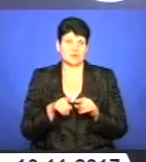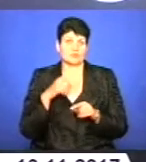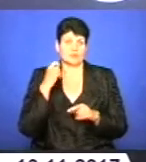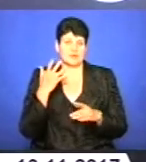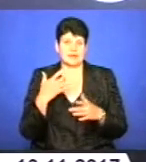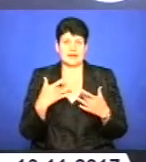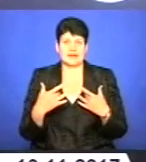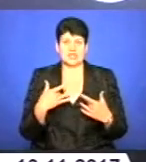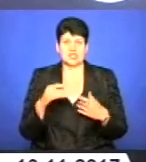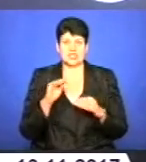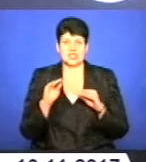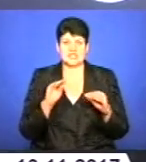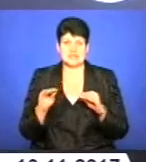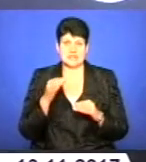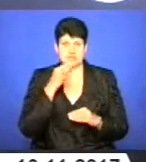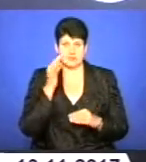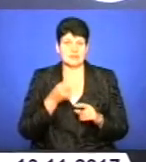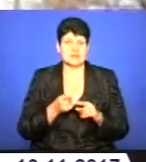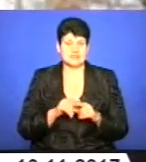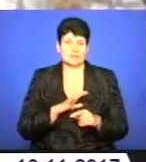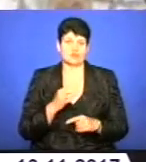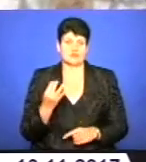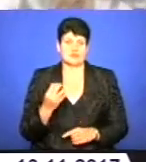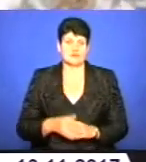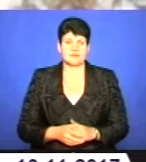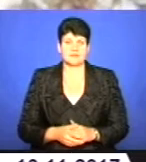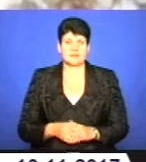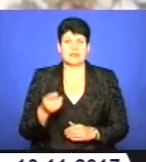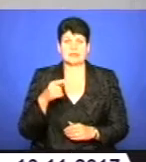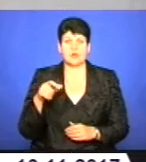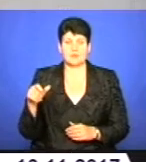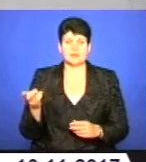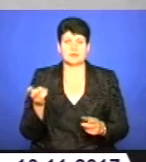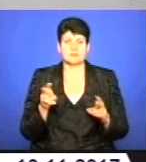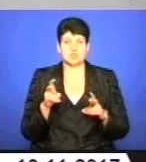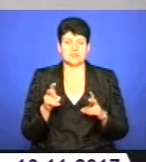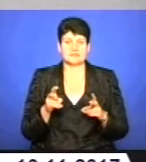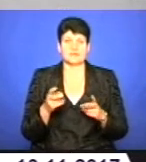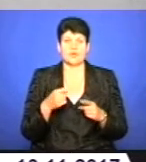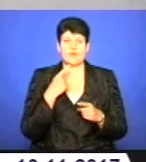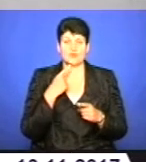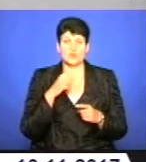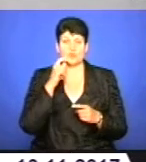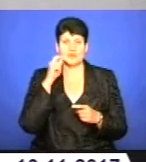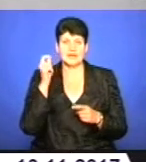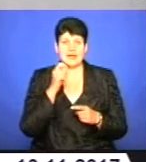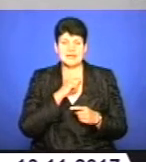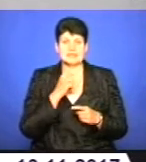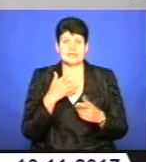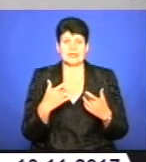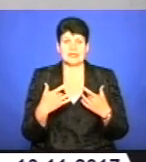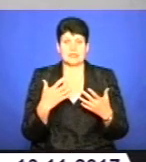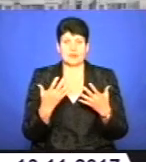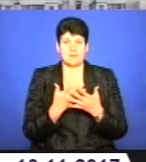знаю, режисери з досвідом. І це було теж надзвичайно цікаво. Тернополяни, які прийшли на прем'єру, кажуть, український кінематограф доволі